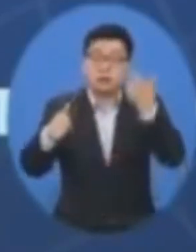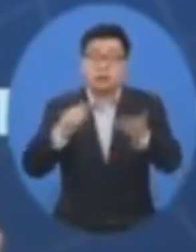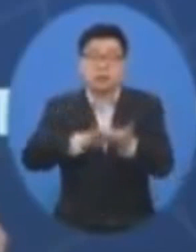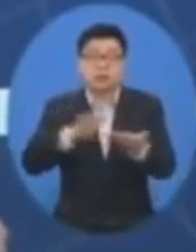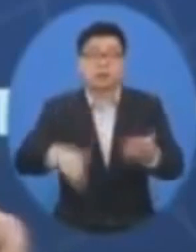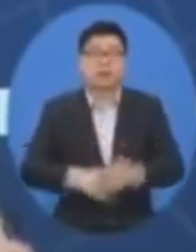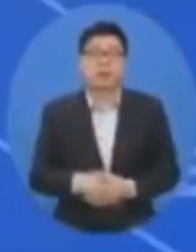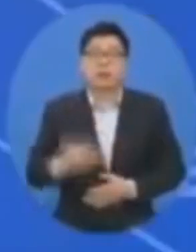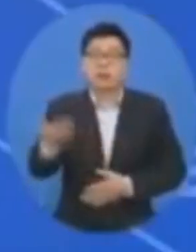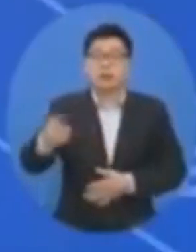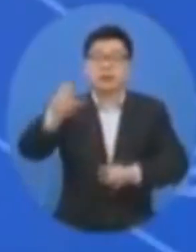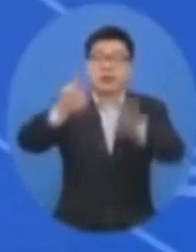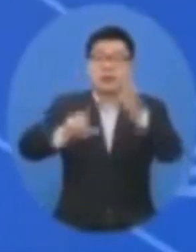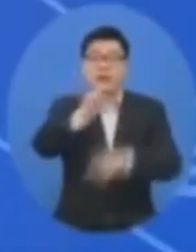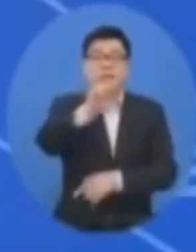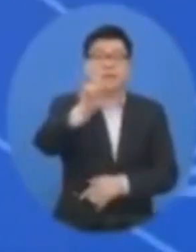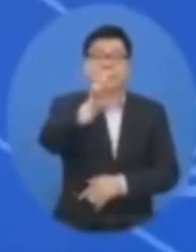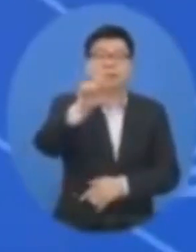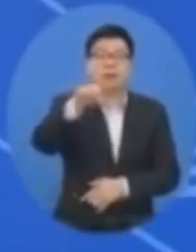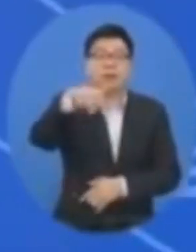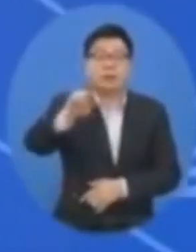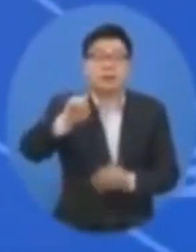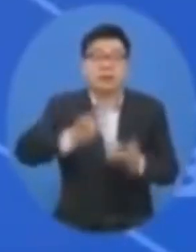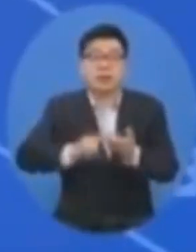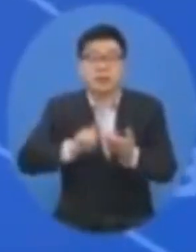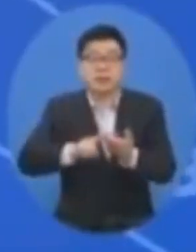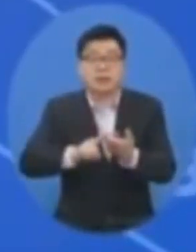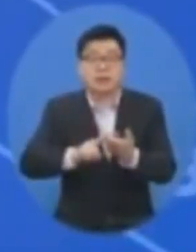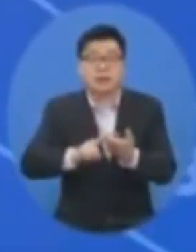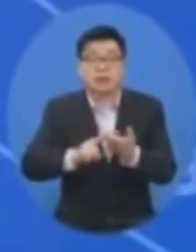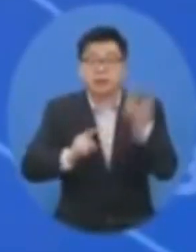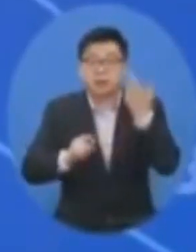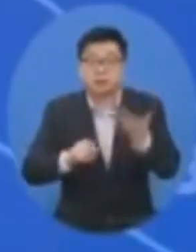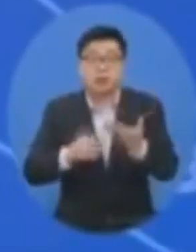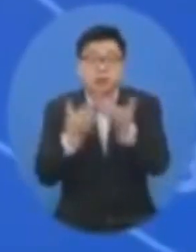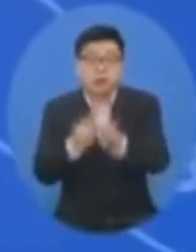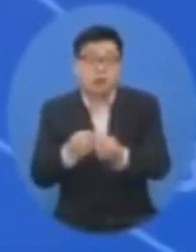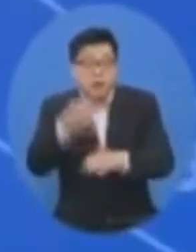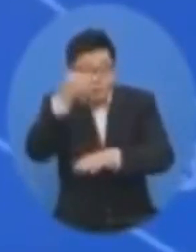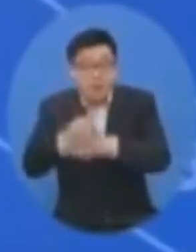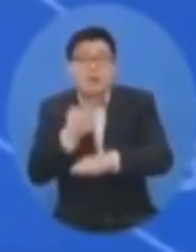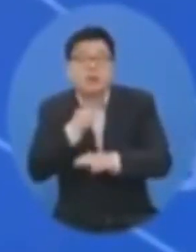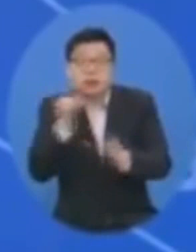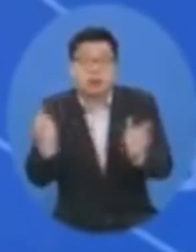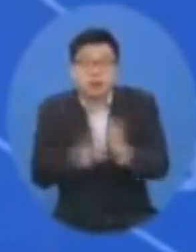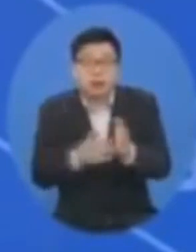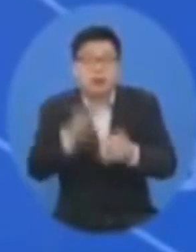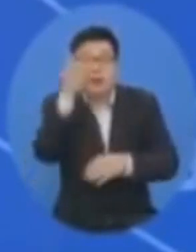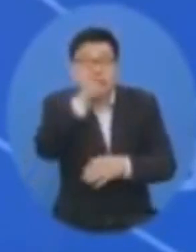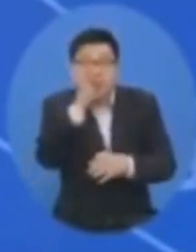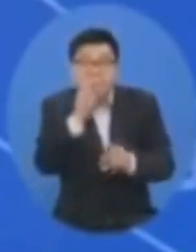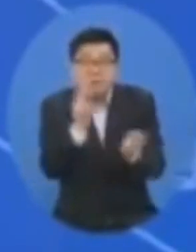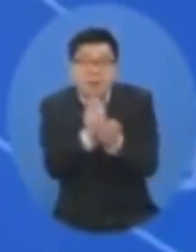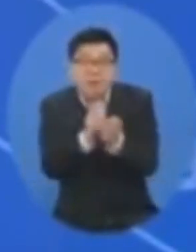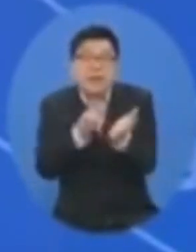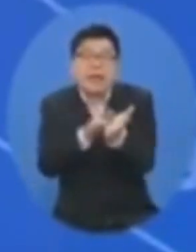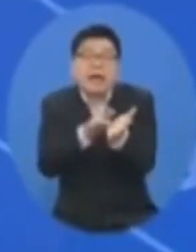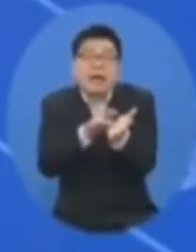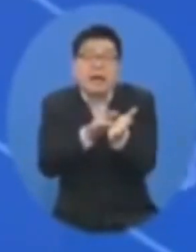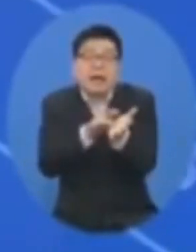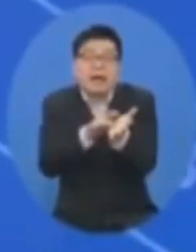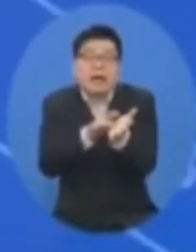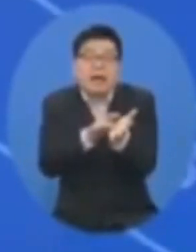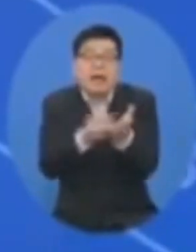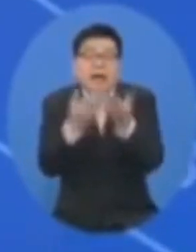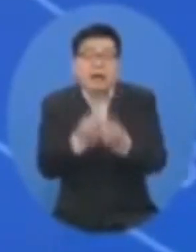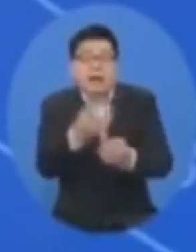관한 질문들을 좀 드리겠습니다. 사과는 하셨지만 그 돼지 흉 문제에 대한 여전히 좀 남아 있습니다. 특히 그